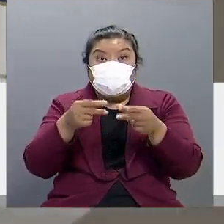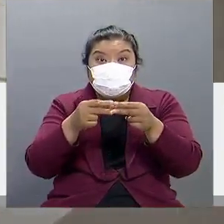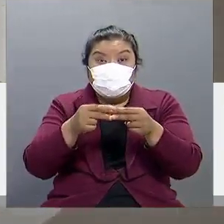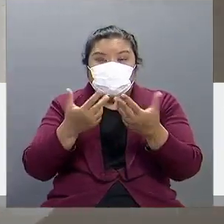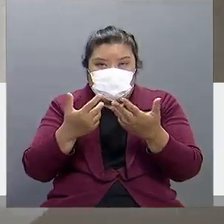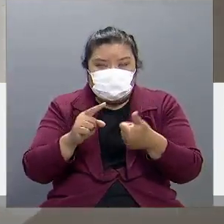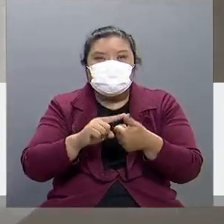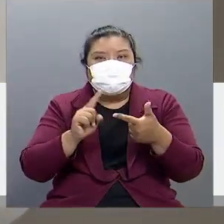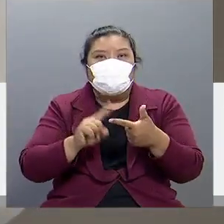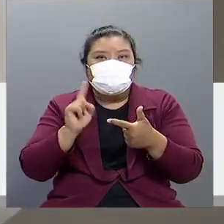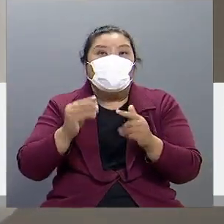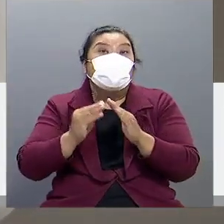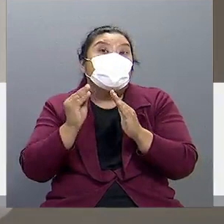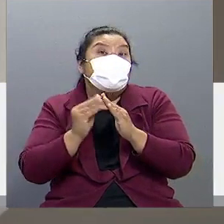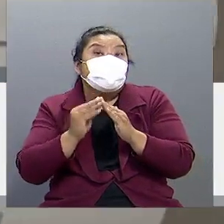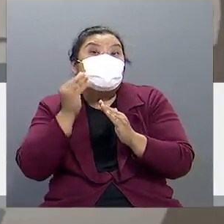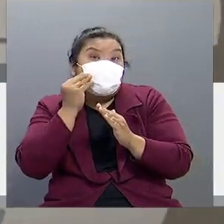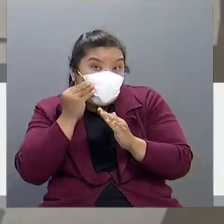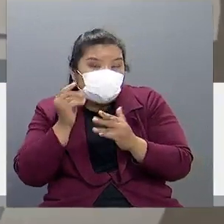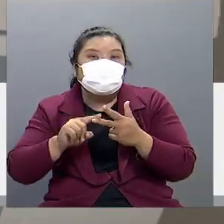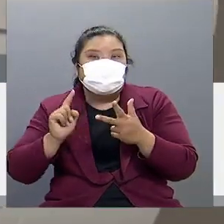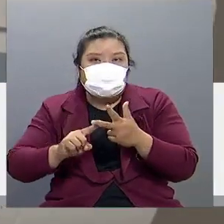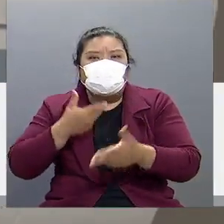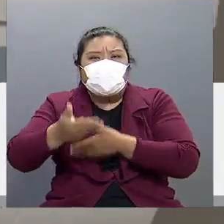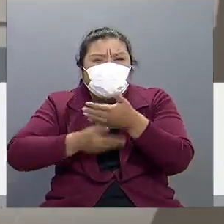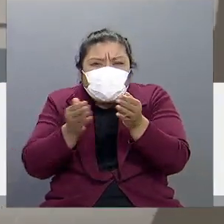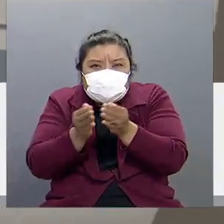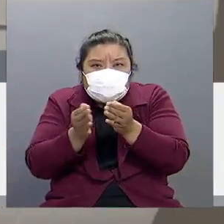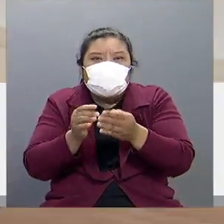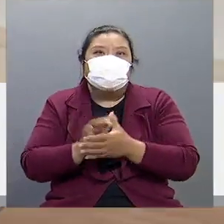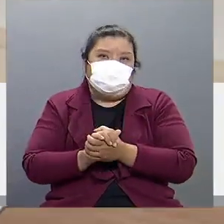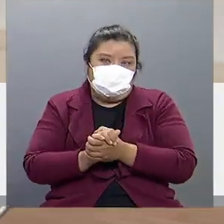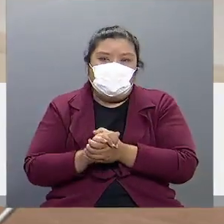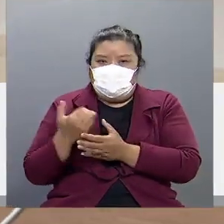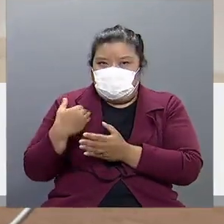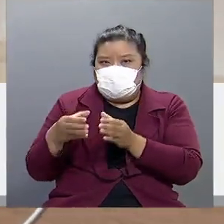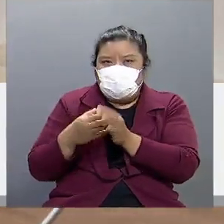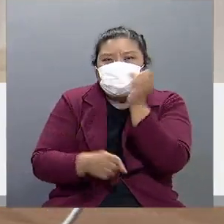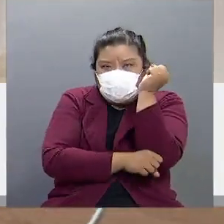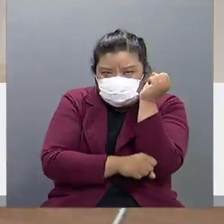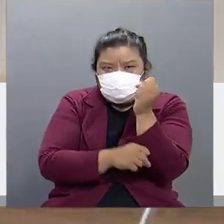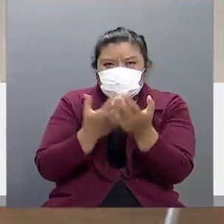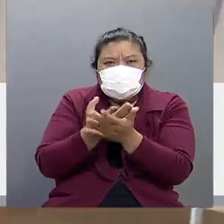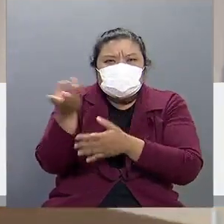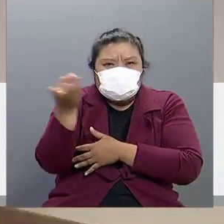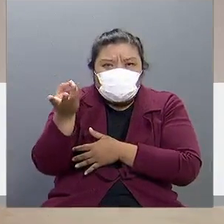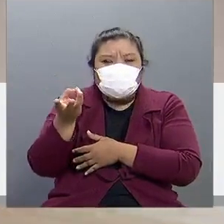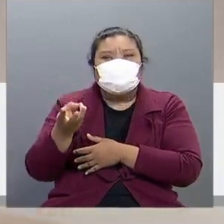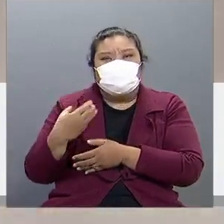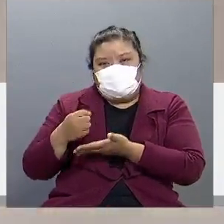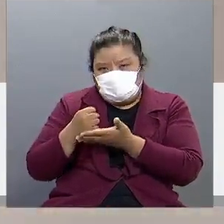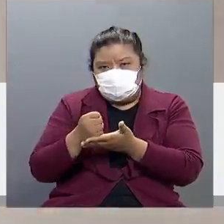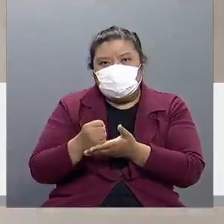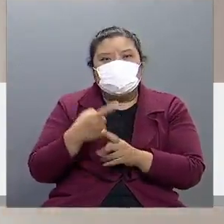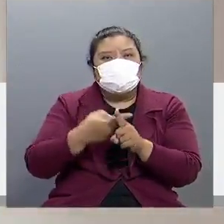หรือกิจการขนาดเล็กกันนะคะซึ่งกลุ่มผู้มีรายได้น้อยหรือกลุ่มเปราะบางก็จะได้รับการช่วยเหลือถึงสิ้นปี